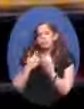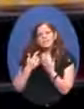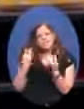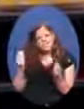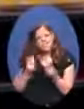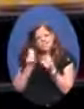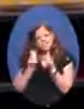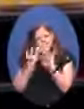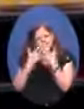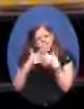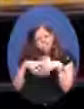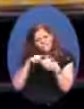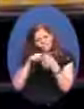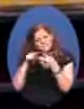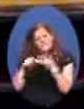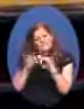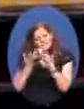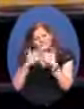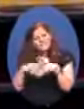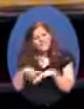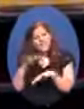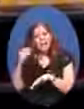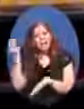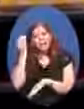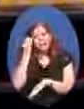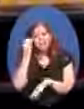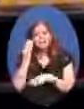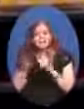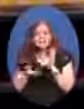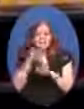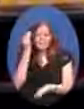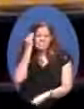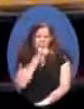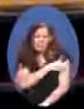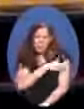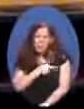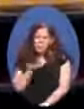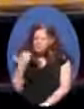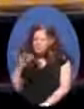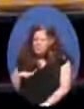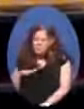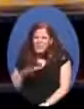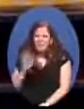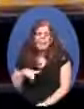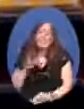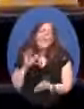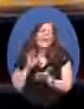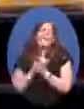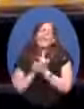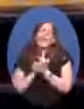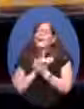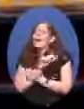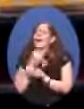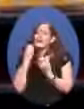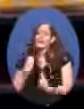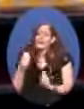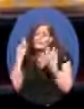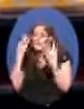גם למדתי בילדותי בבית ספר של האום, הייתה לי אז חברה הכי טובה מלבנון,